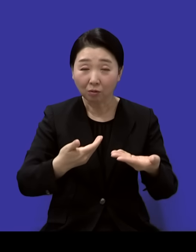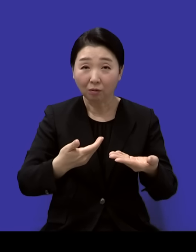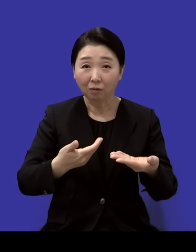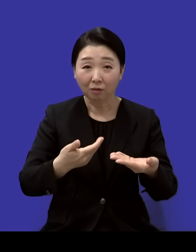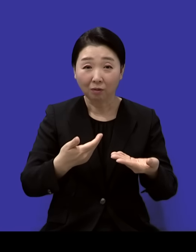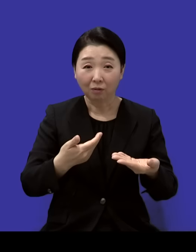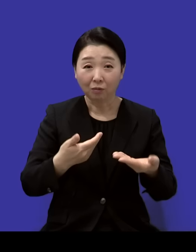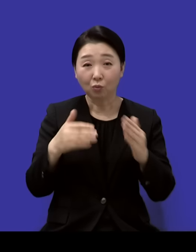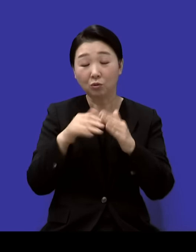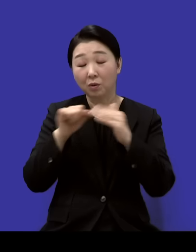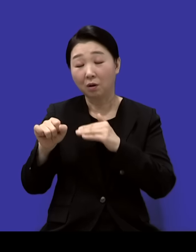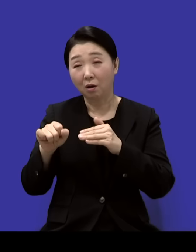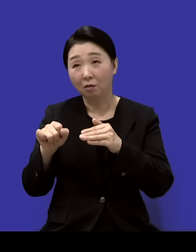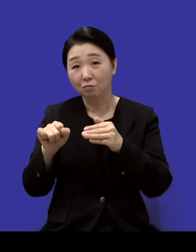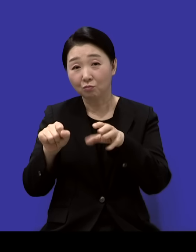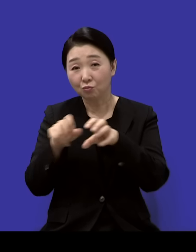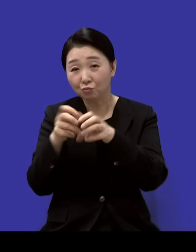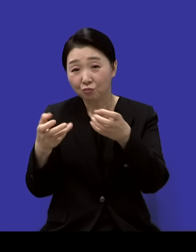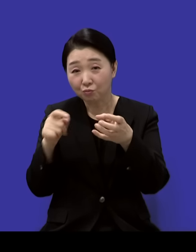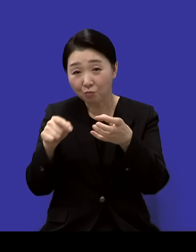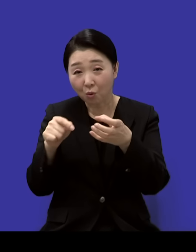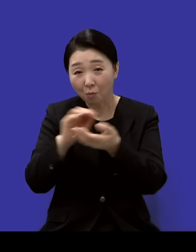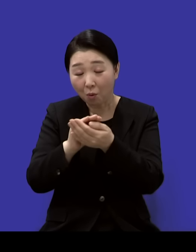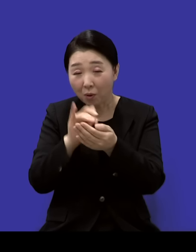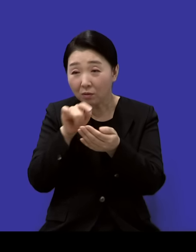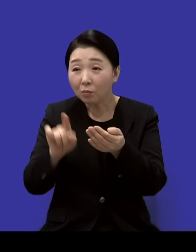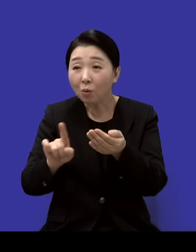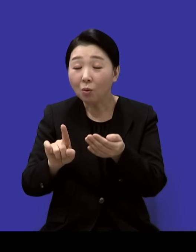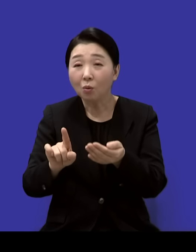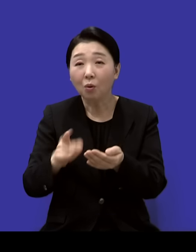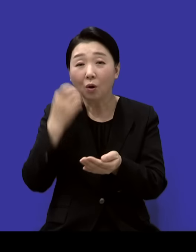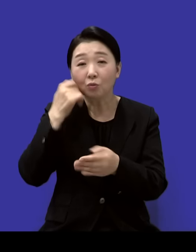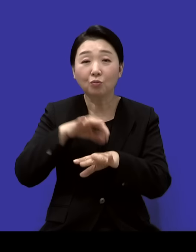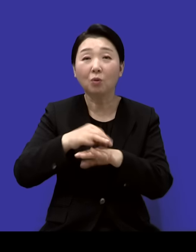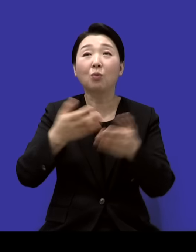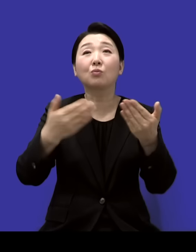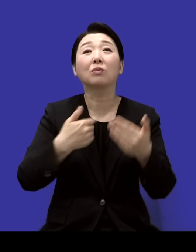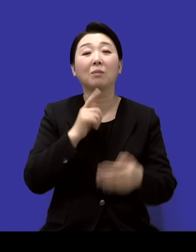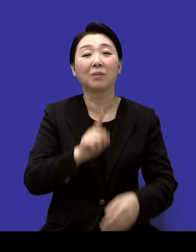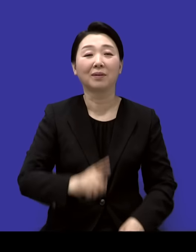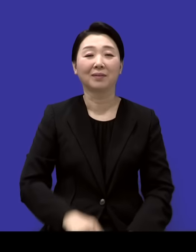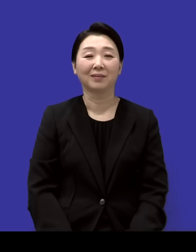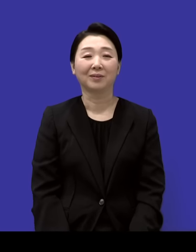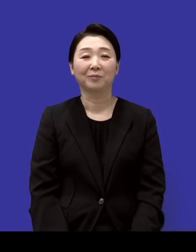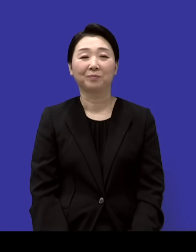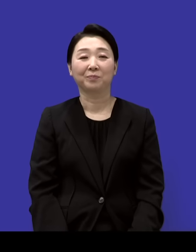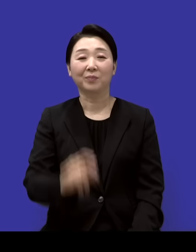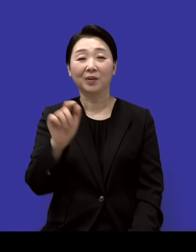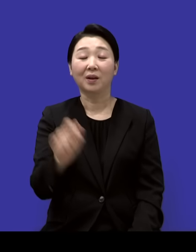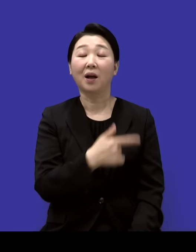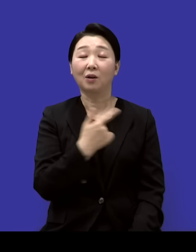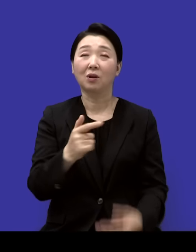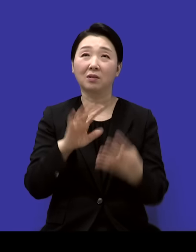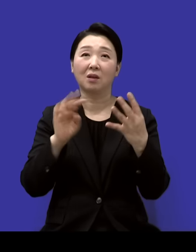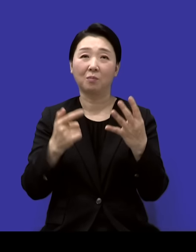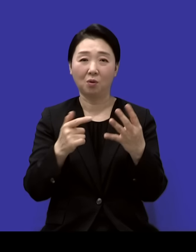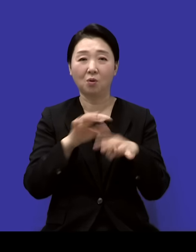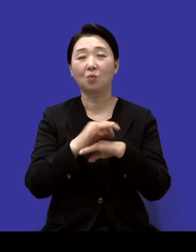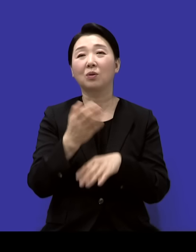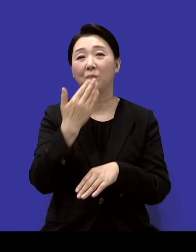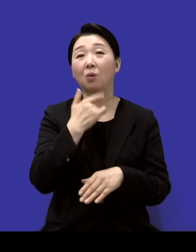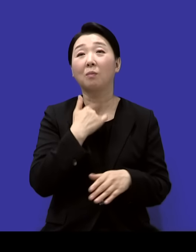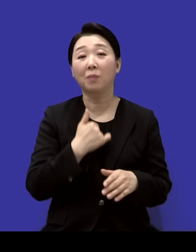근데 쿠킹오일에 식탁 위에 쿠킹오일 뭐가 쌓여져 있는 엄마 이게 뭐야? 누가 고기를 먹고 나한테 줬어. 하루에 4번 소고기를 먹어요. 어머나.